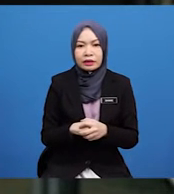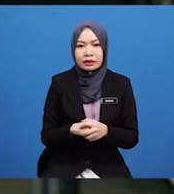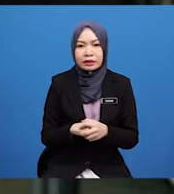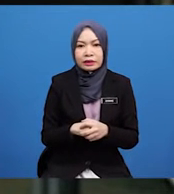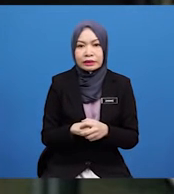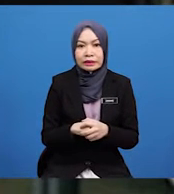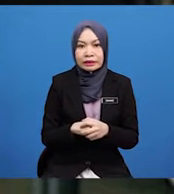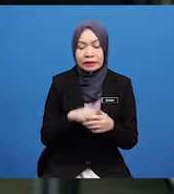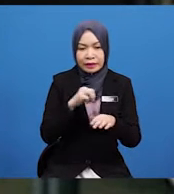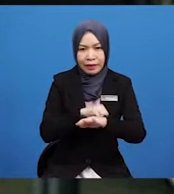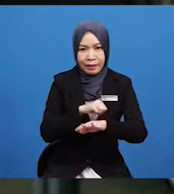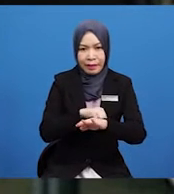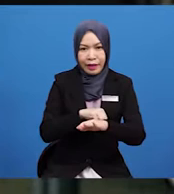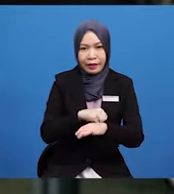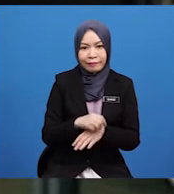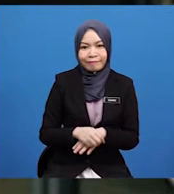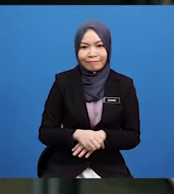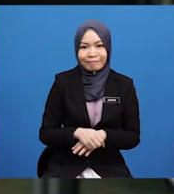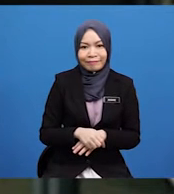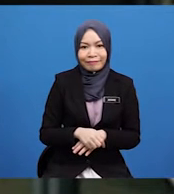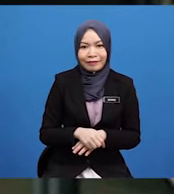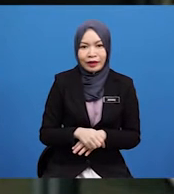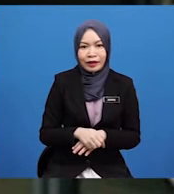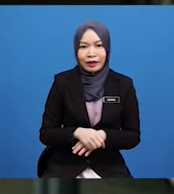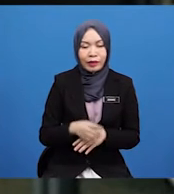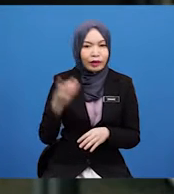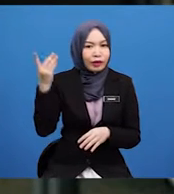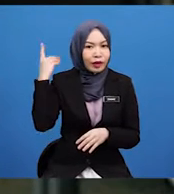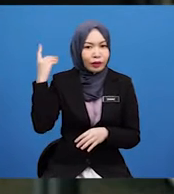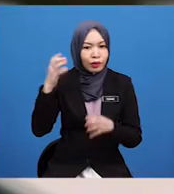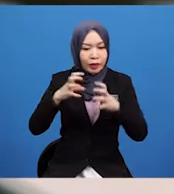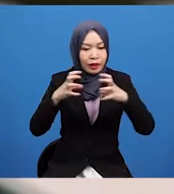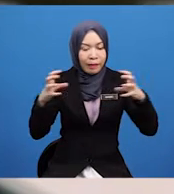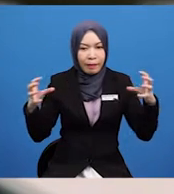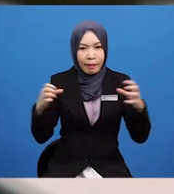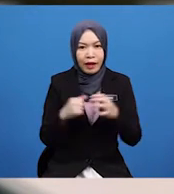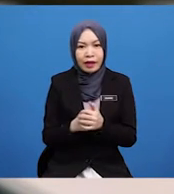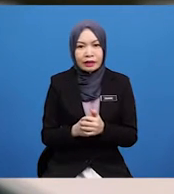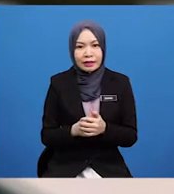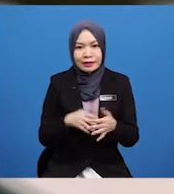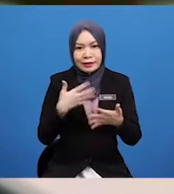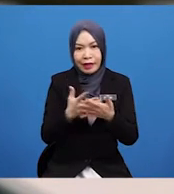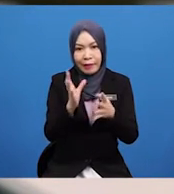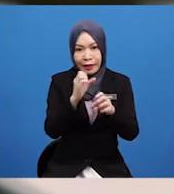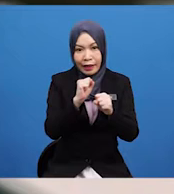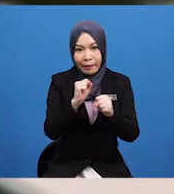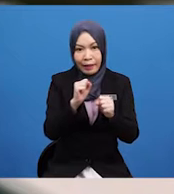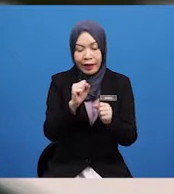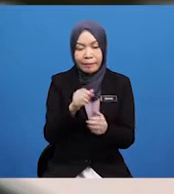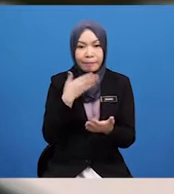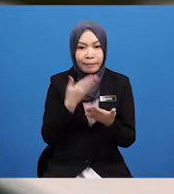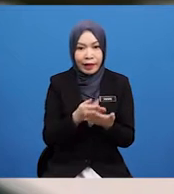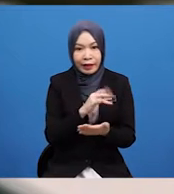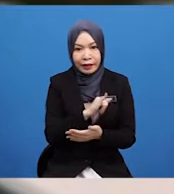kezaman mesolitik dan dari zaman detik berkembang kecambah logam dapat memperbaiki taraf